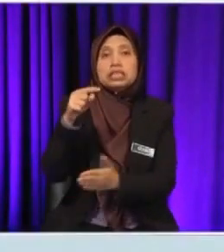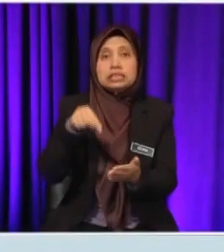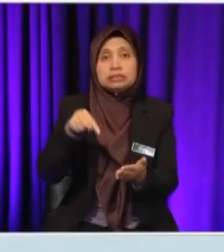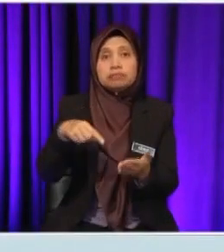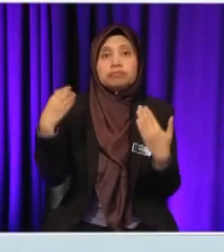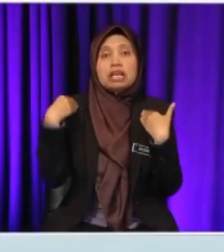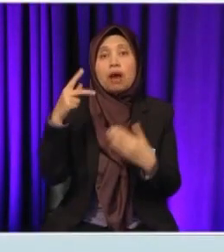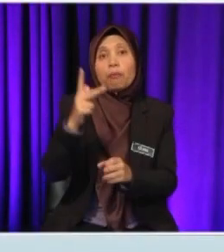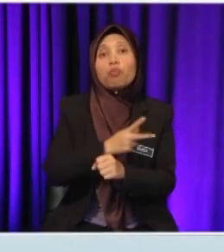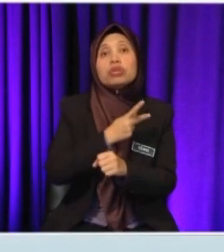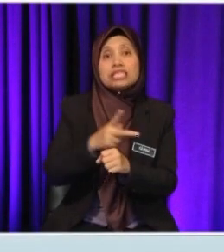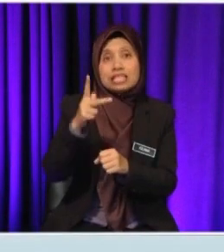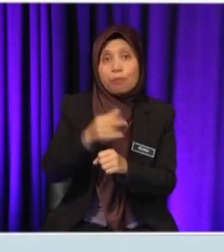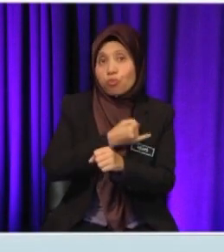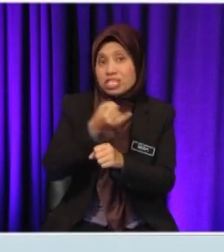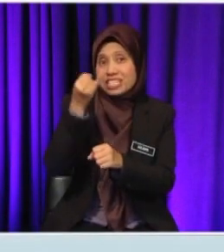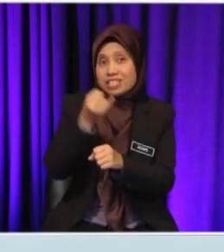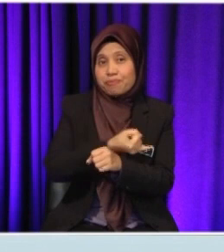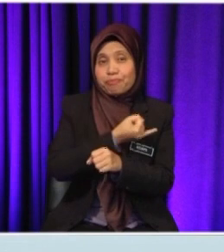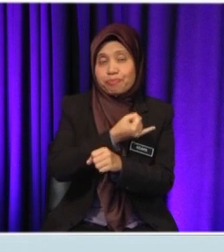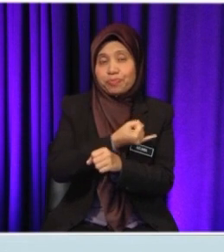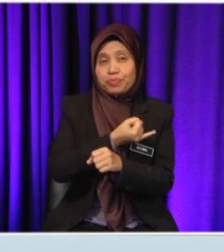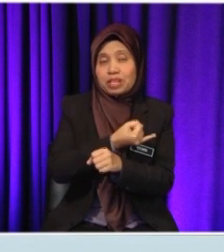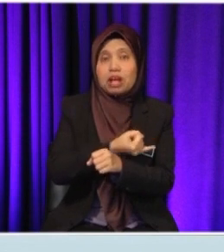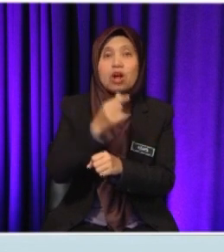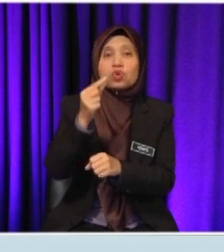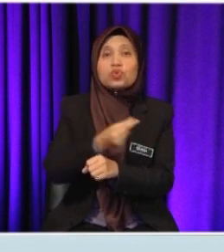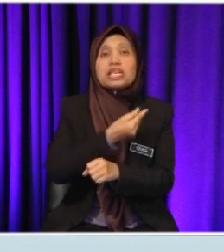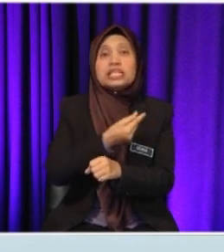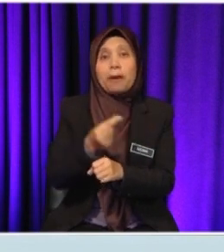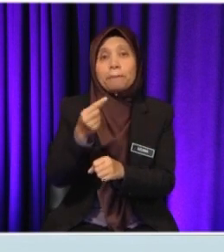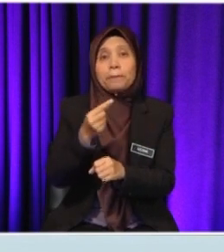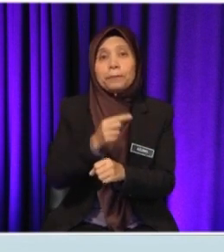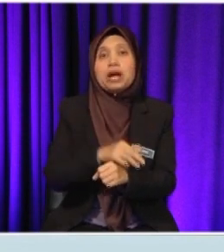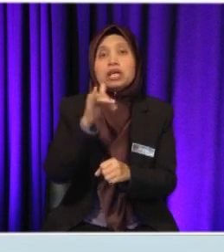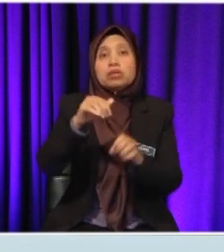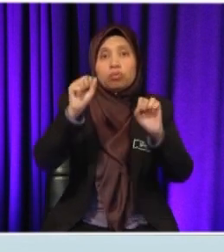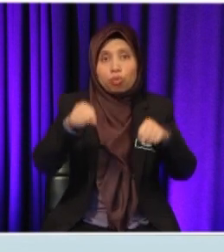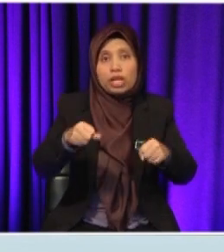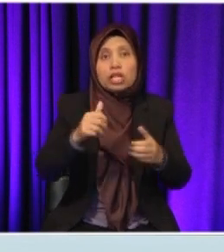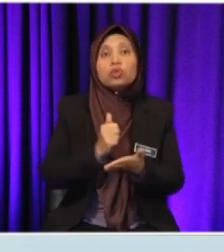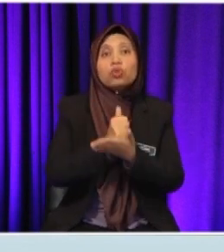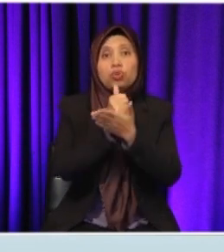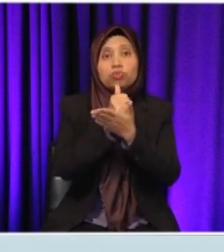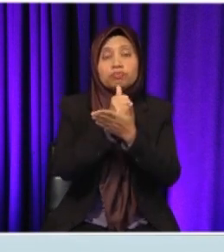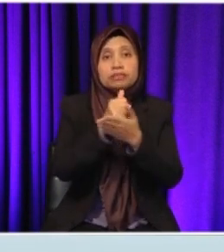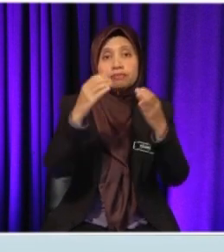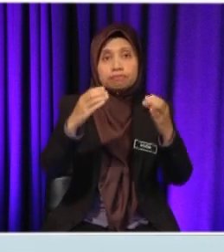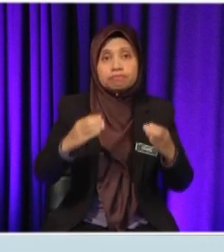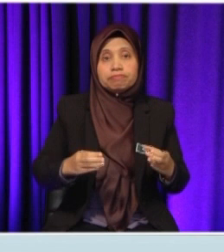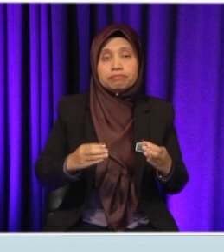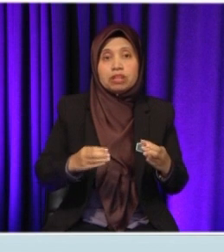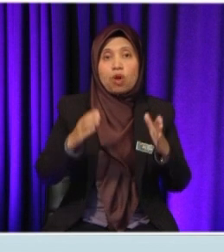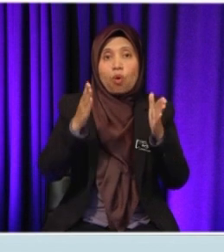puisi. Okey, puisi Gurindam Beberapa Petua. Ada beberapa petua dalam kehidupan yang boleh membantu dalam hidup secara kerajinan.